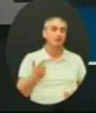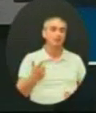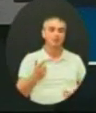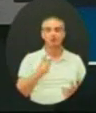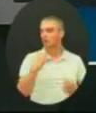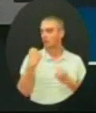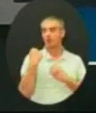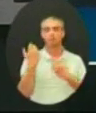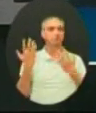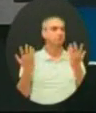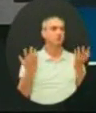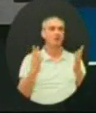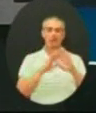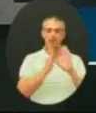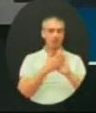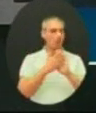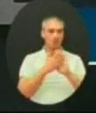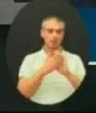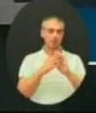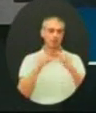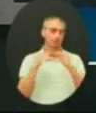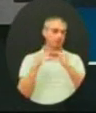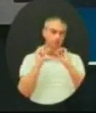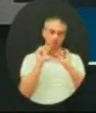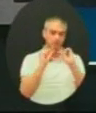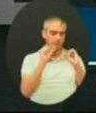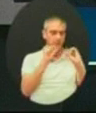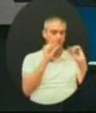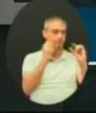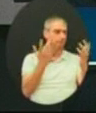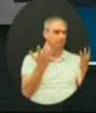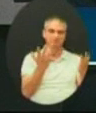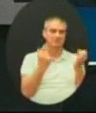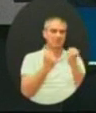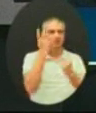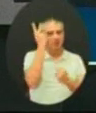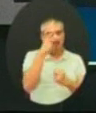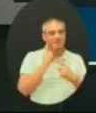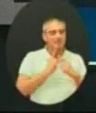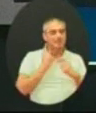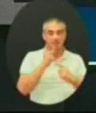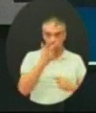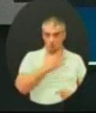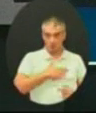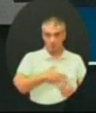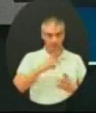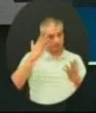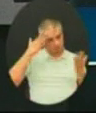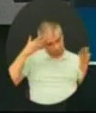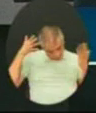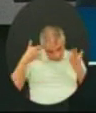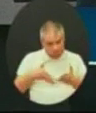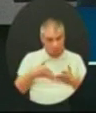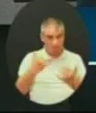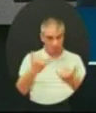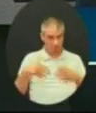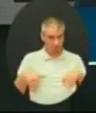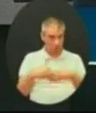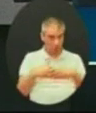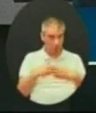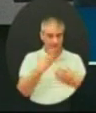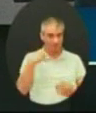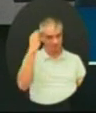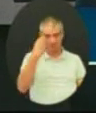זה כוחני, או בכלל. כלומר, הכל בסאונד בייטינג קטנים מאוד, לכן קשה להבין באמת האם טראמפ רוצה לשים את מלוא כובד משקלו. אנחנו רואים